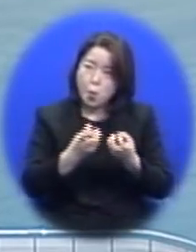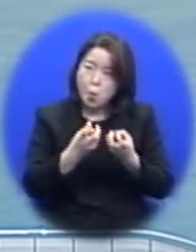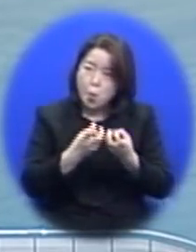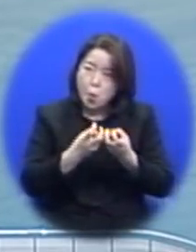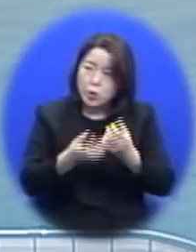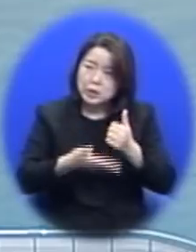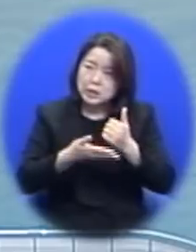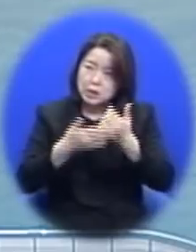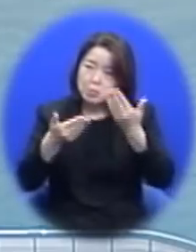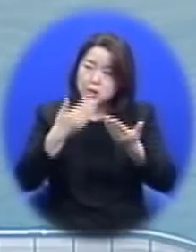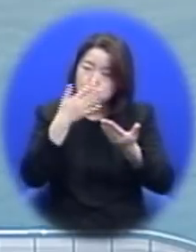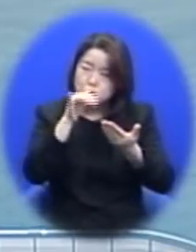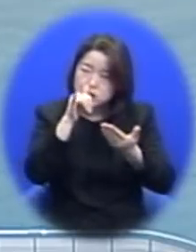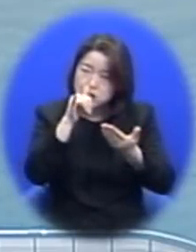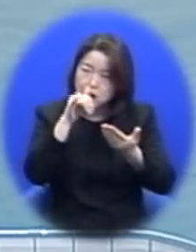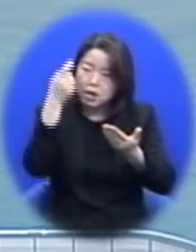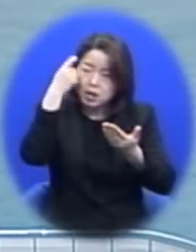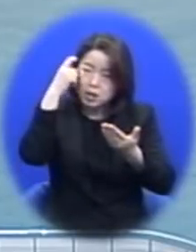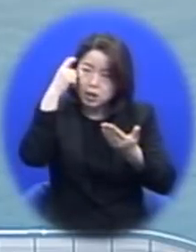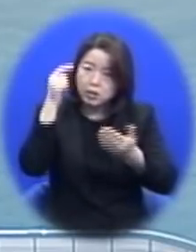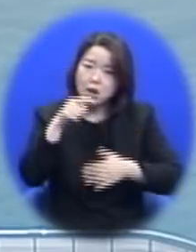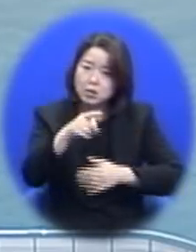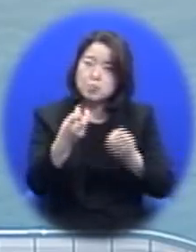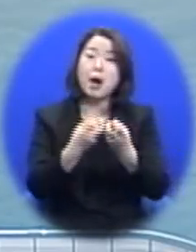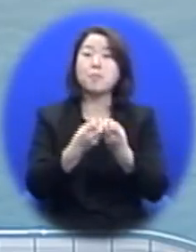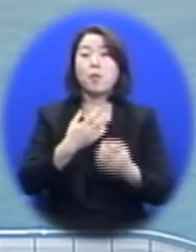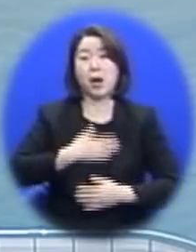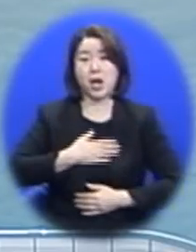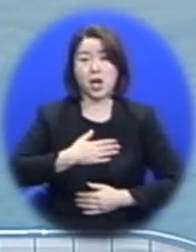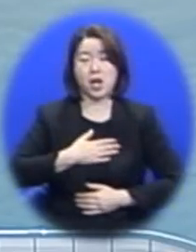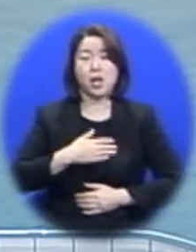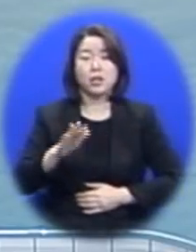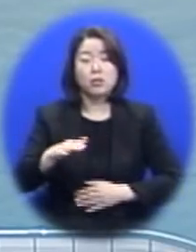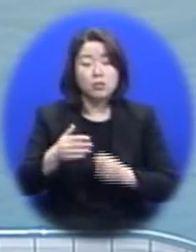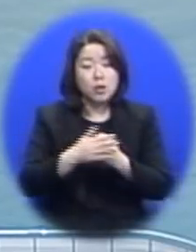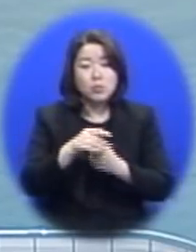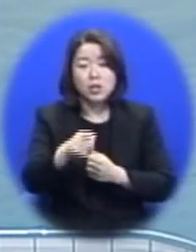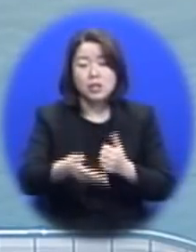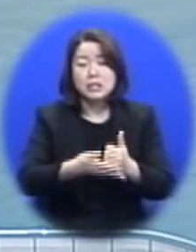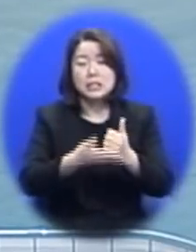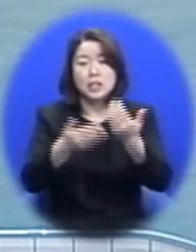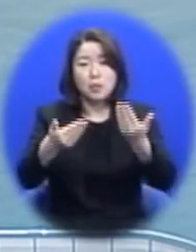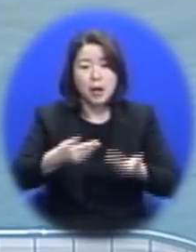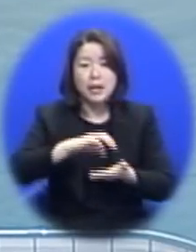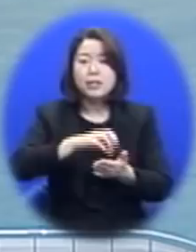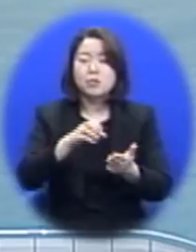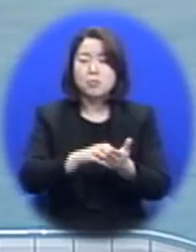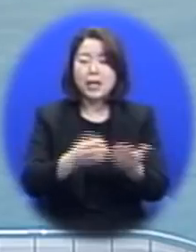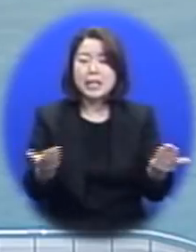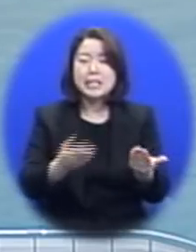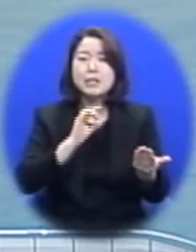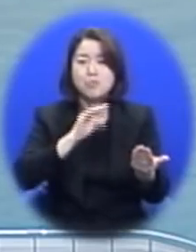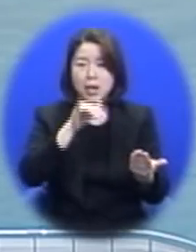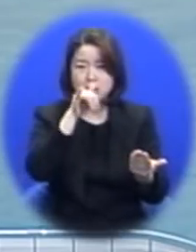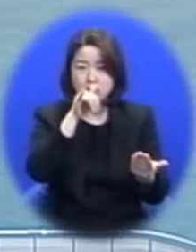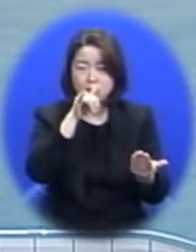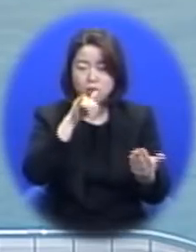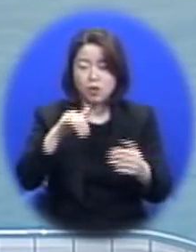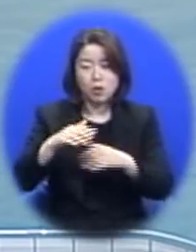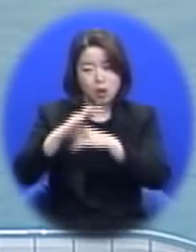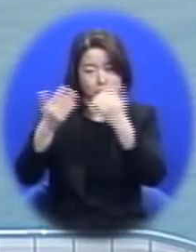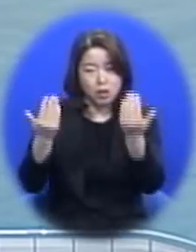길이 보이더라고요. 그래서 저는 칭찬받을 일만 했어요. 그래서 다 착하다고, 모범생이라고